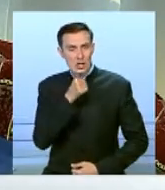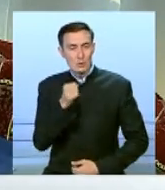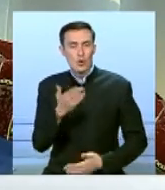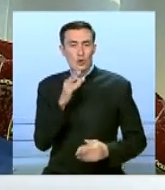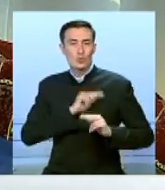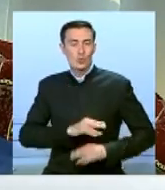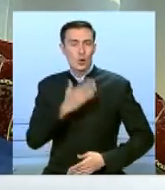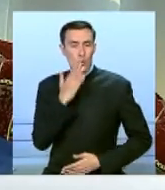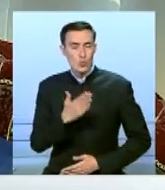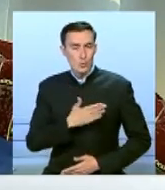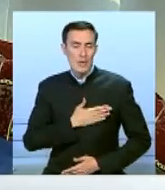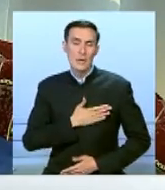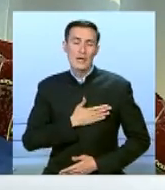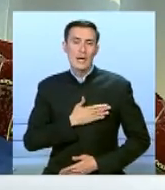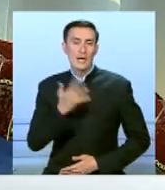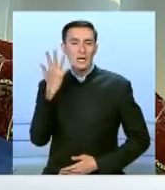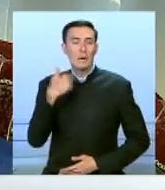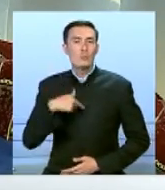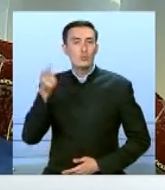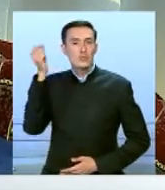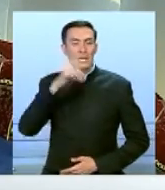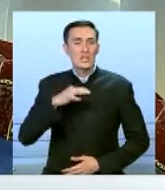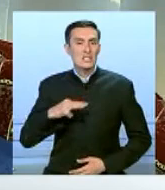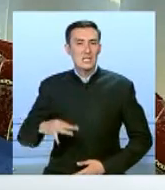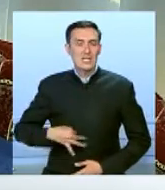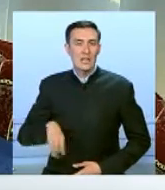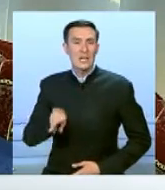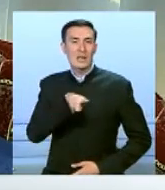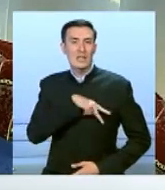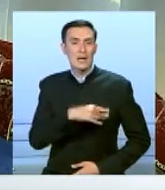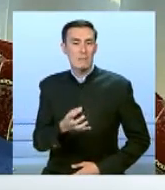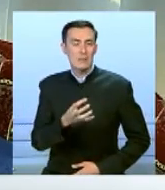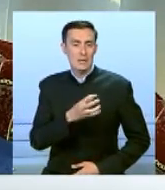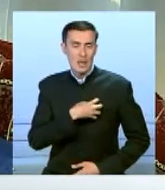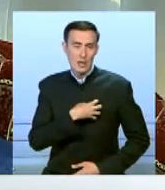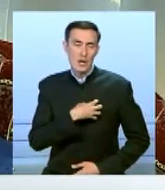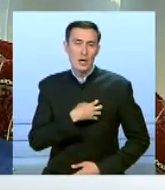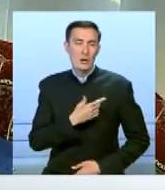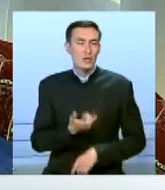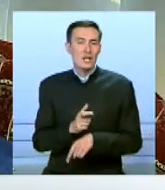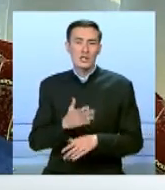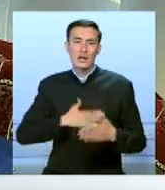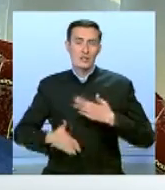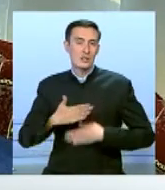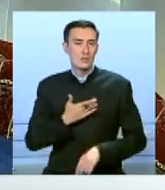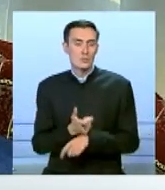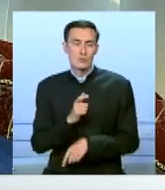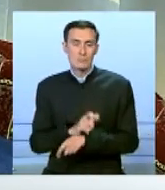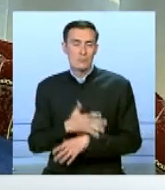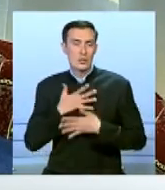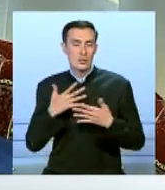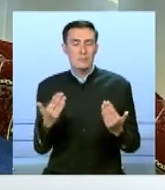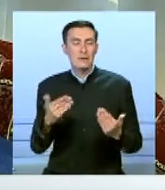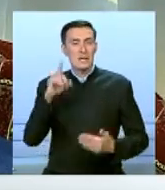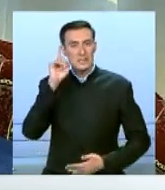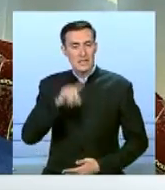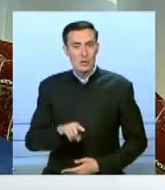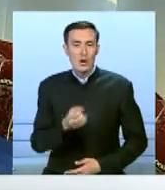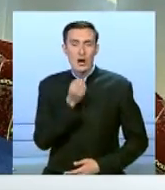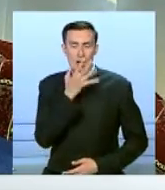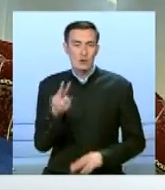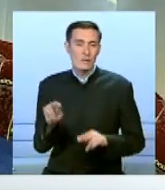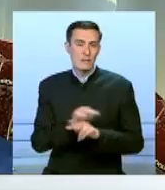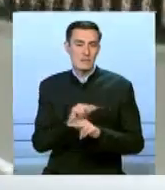трудолюбие, целеустремленность. Когда мы узнали, что нашего сына наградили медалью «Ерлигашин», радости нашей не было предела. Теперь я знаю, что хорошо